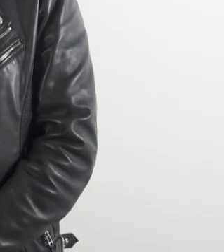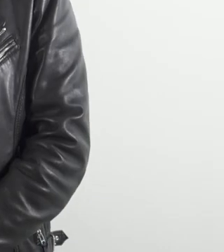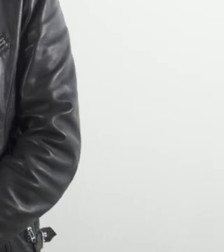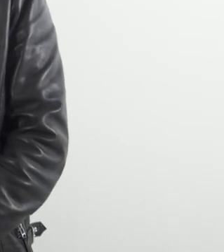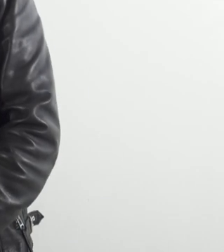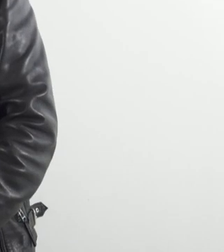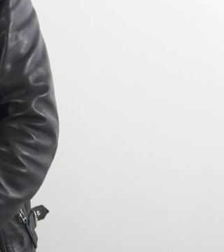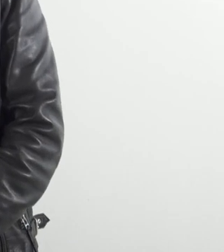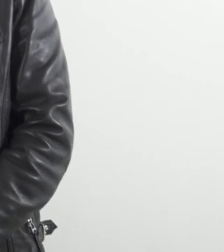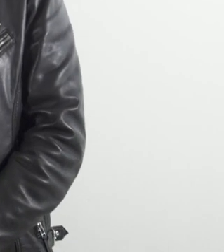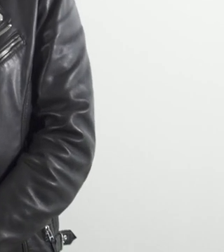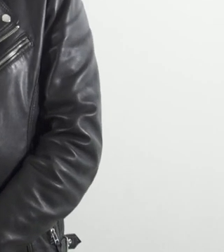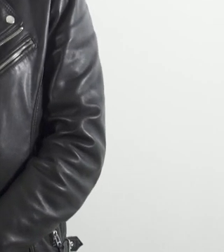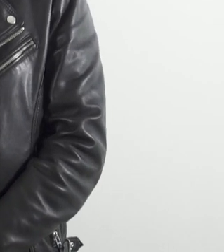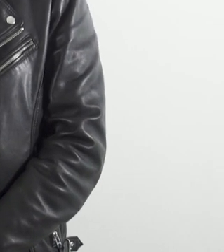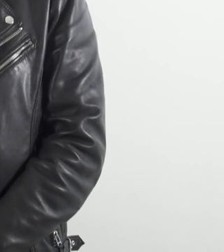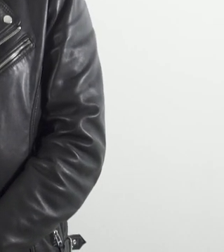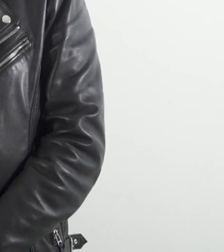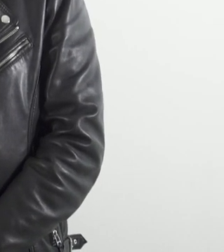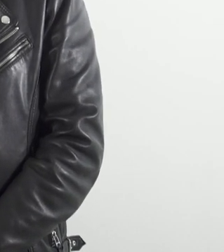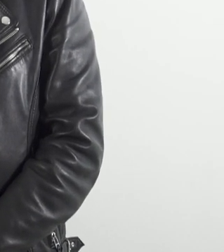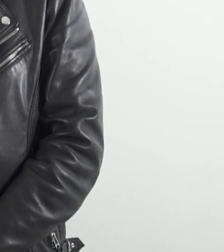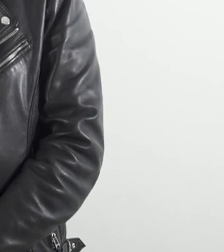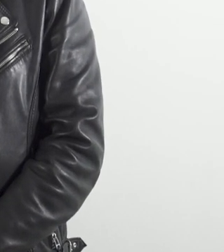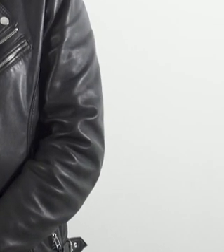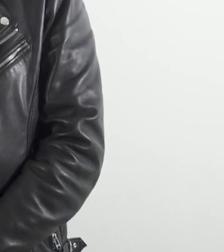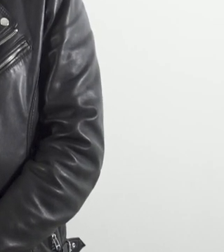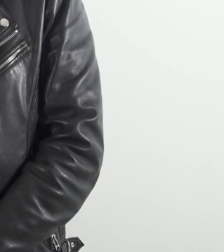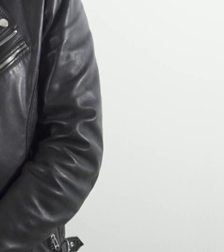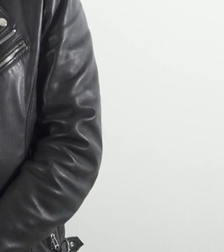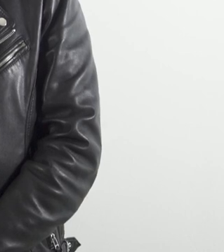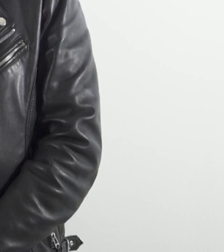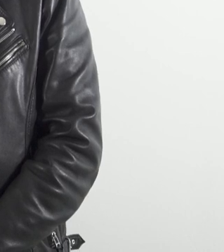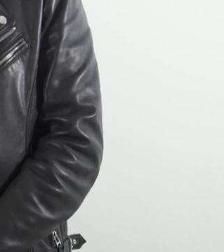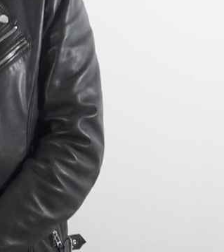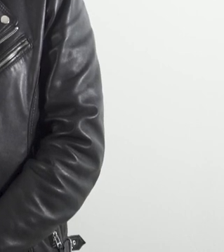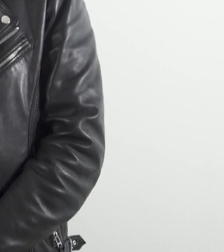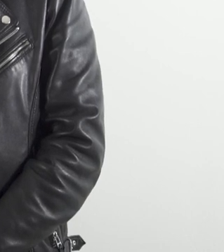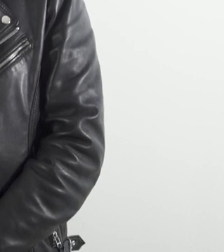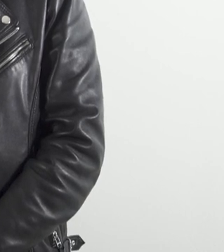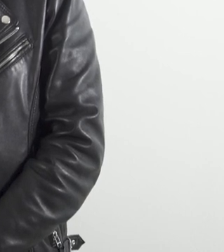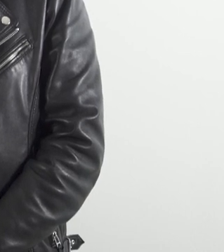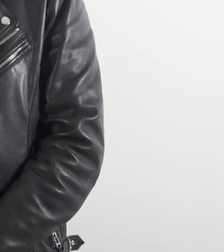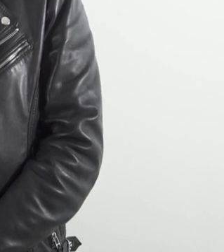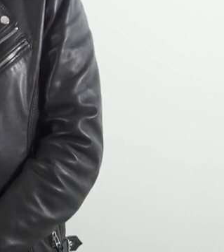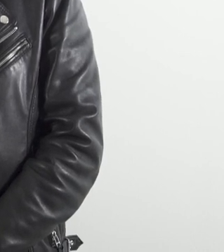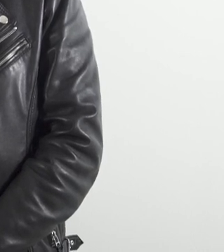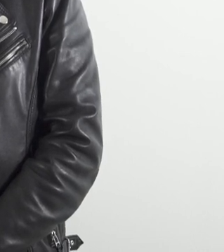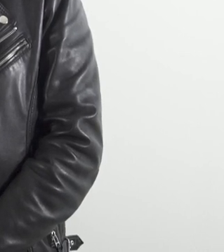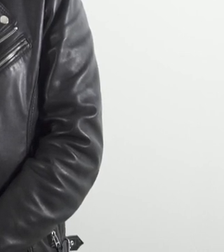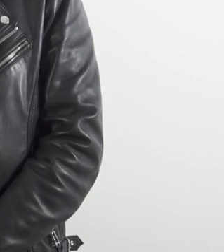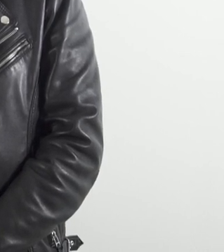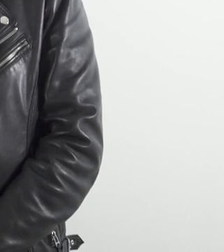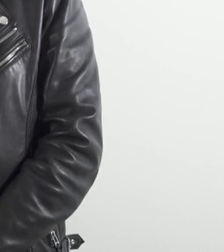obecna wystawa twórców galerii koło koncentruje się wokół pojęcia koncepcji obrazu które było głównym pytaniem